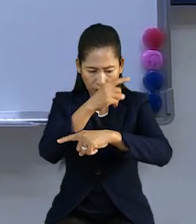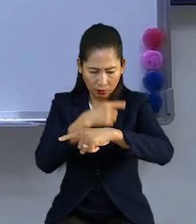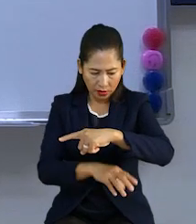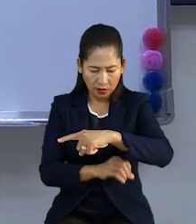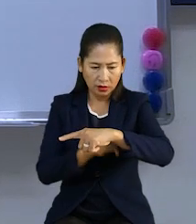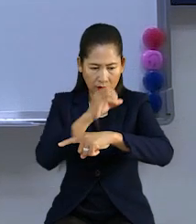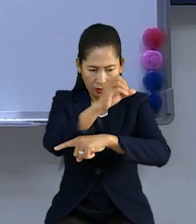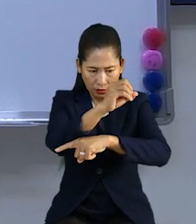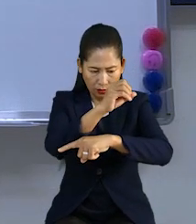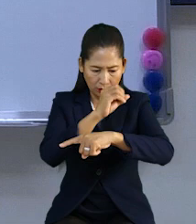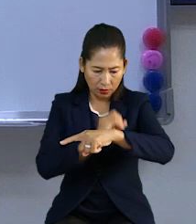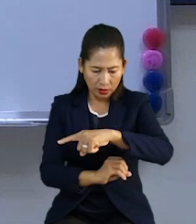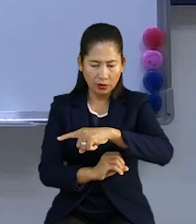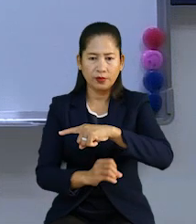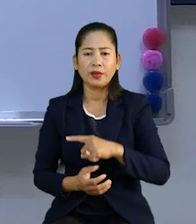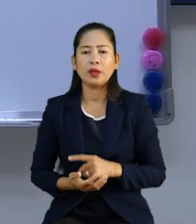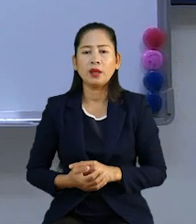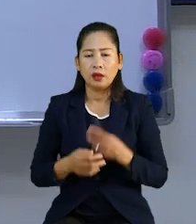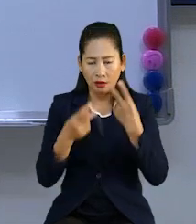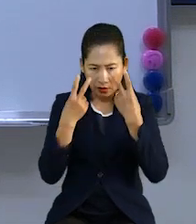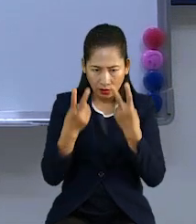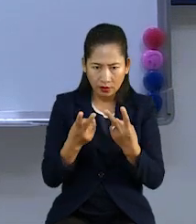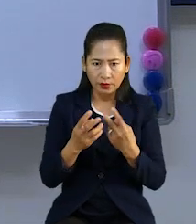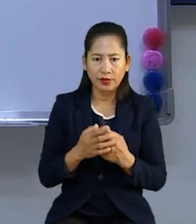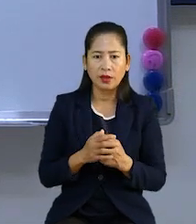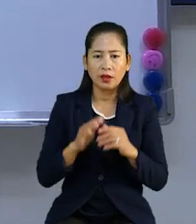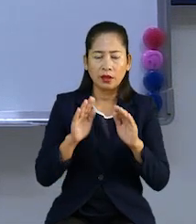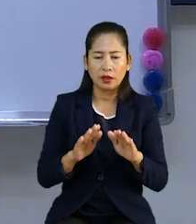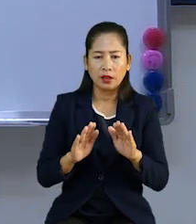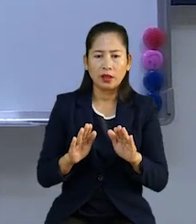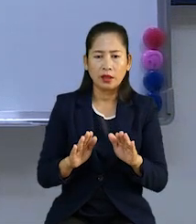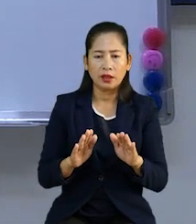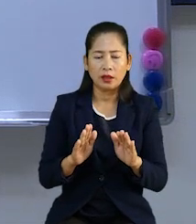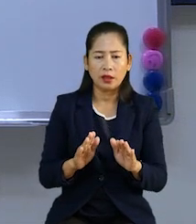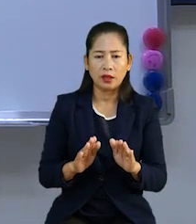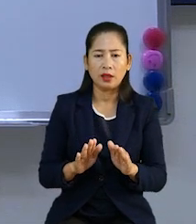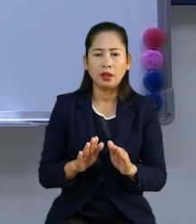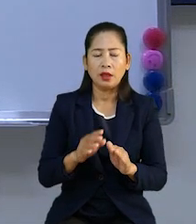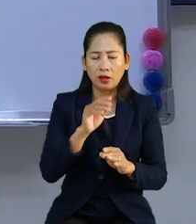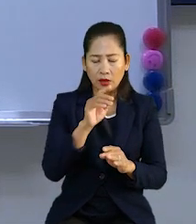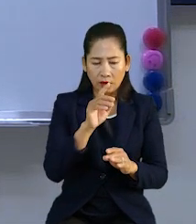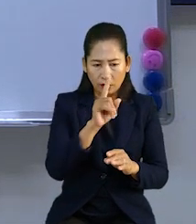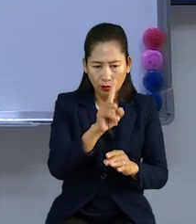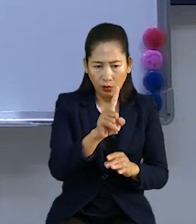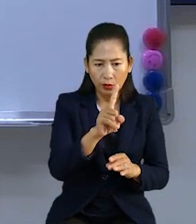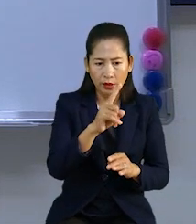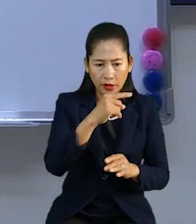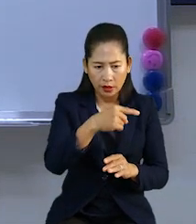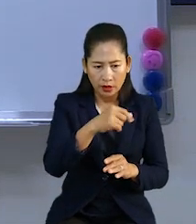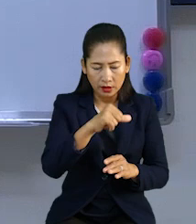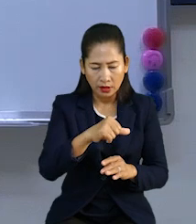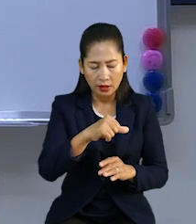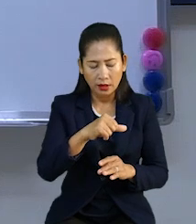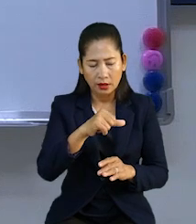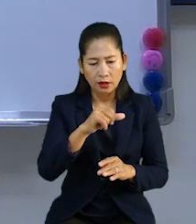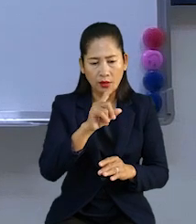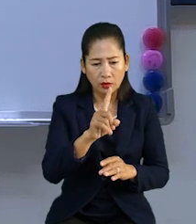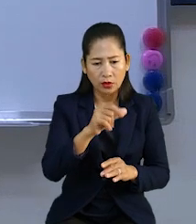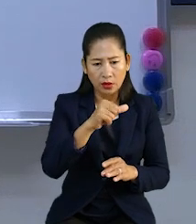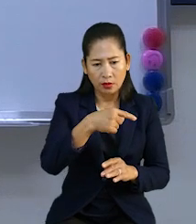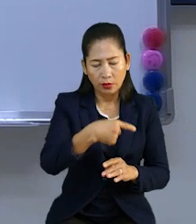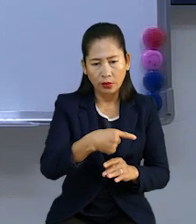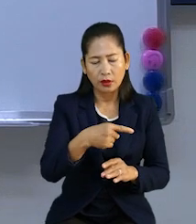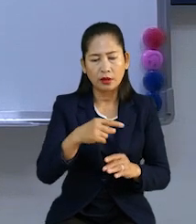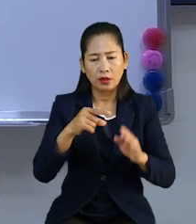sồn đại chân như vậy cho xe nhé chân còn khởi hái thá nơi bên ấy cứ mùi sai đọ nâng bầm buồn mơn buồn quan